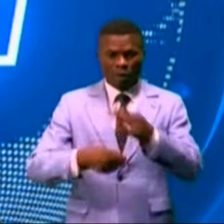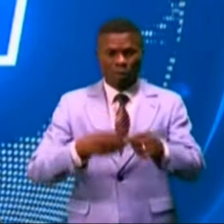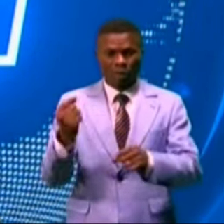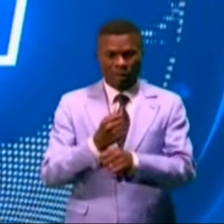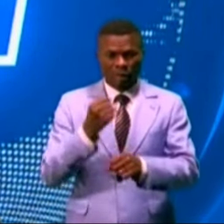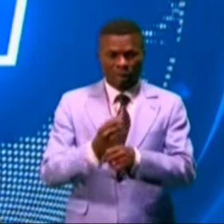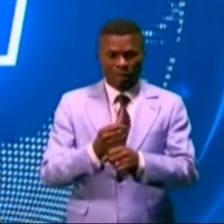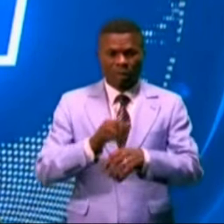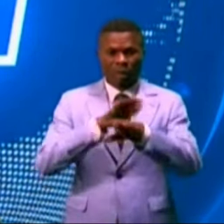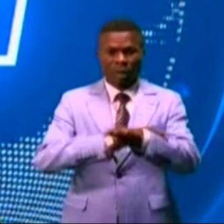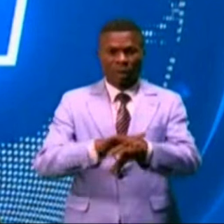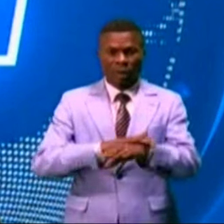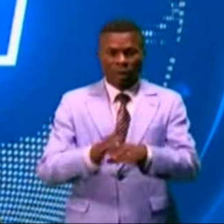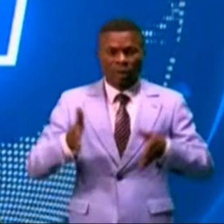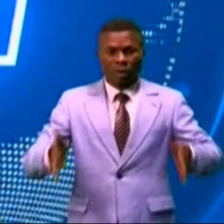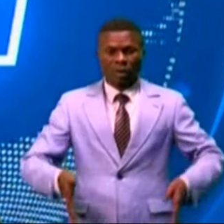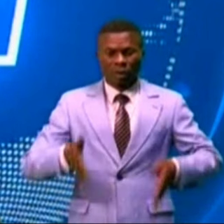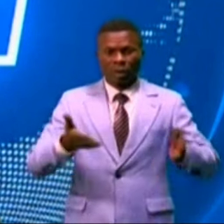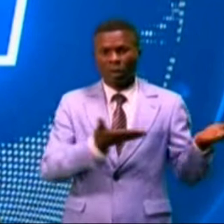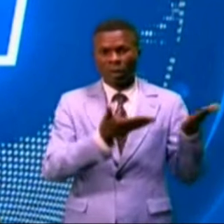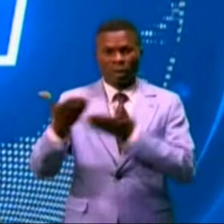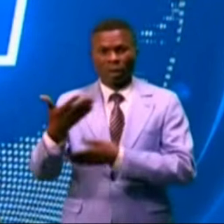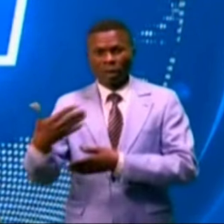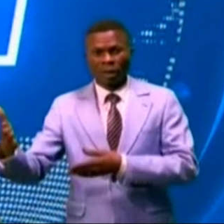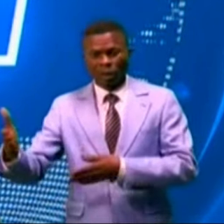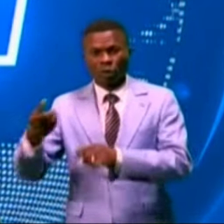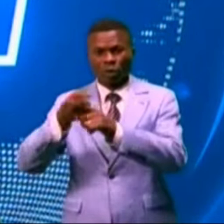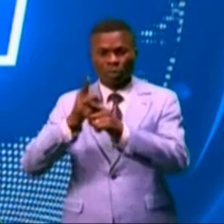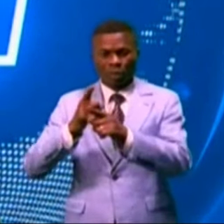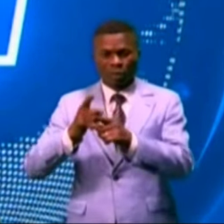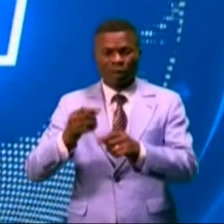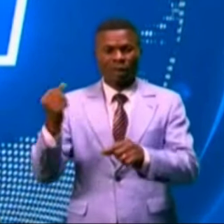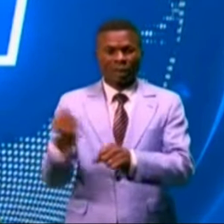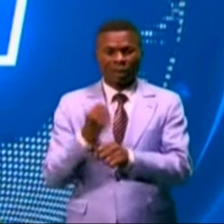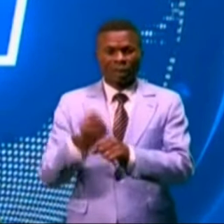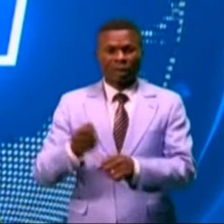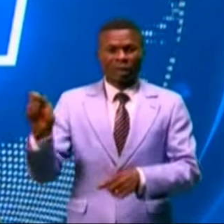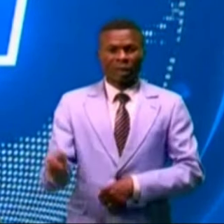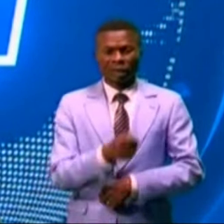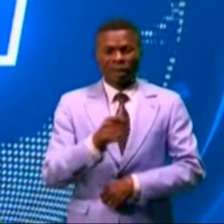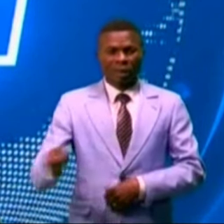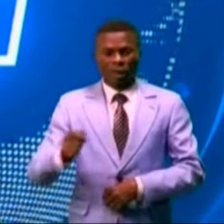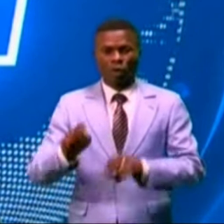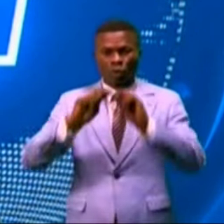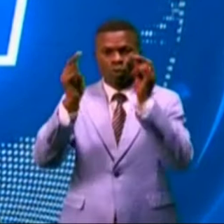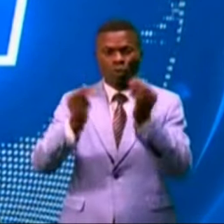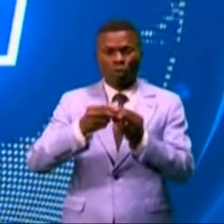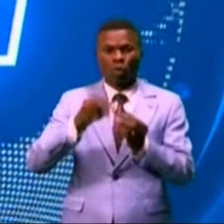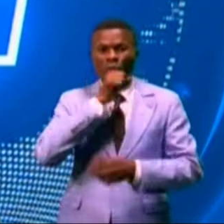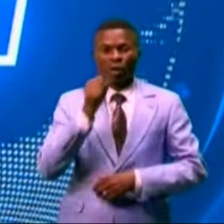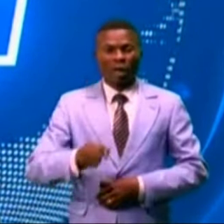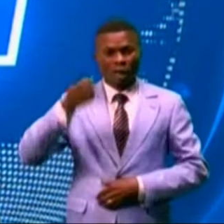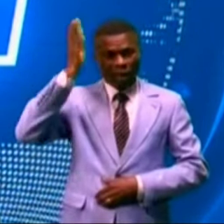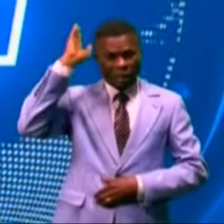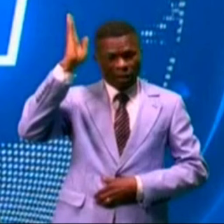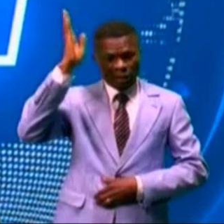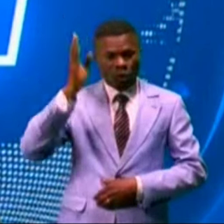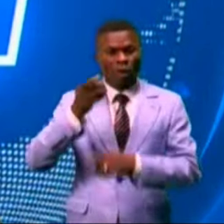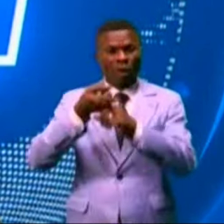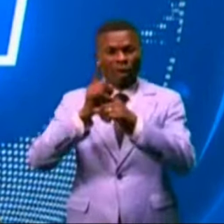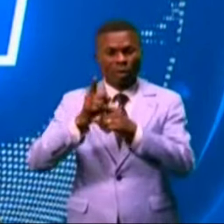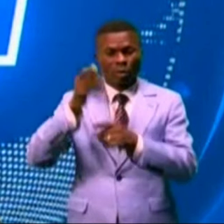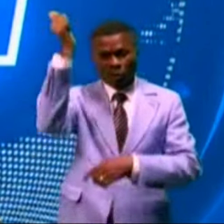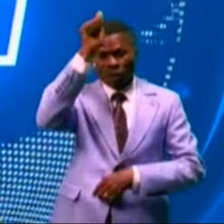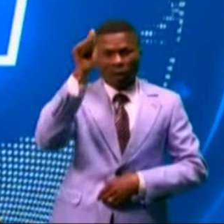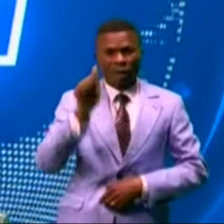circulation du train d'acheminement de produits du service national. Le chef de l'État venait de Pretoria en Afrique du Sud,